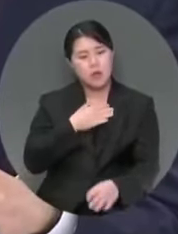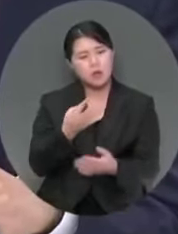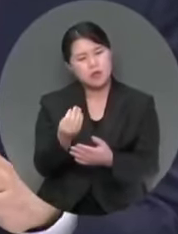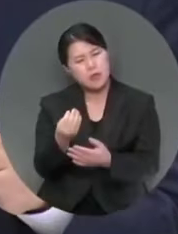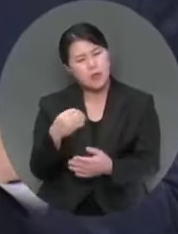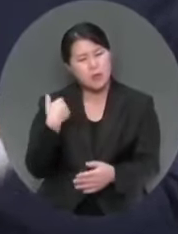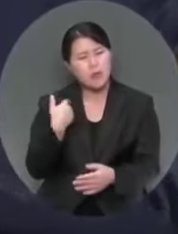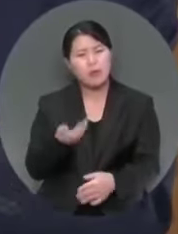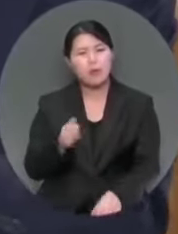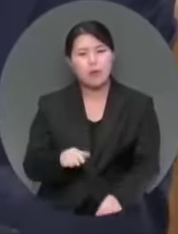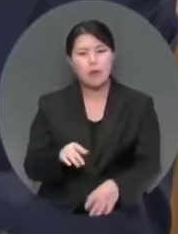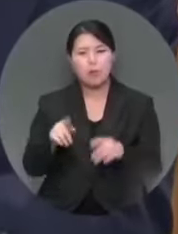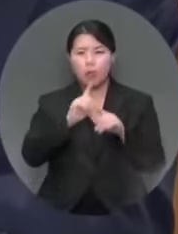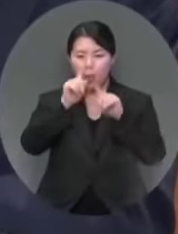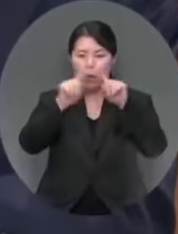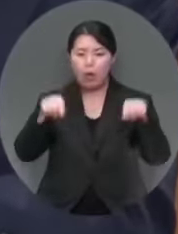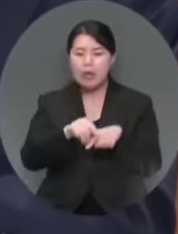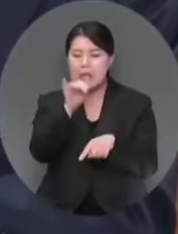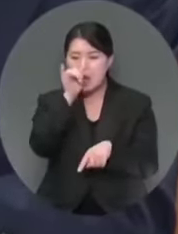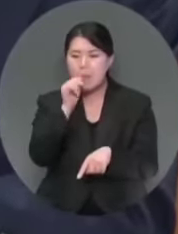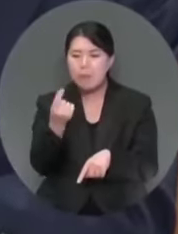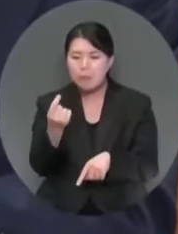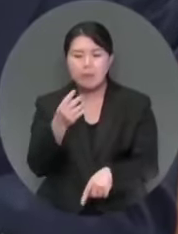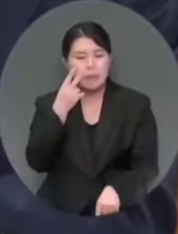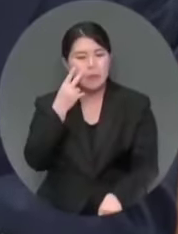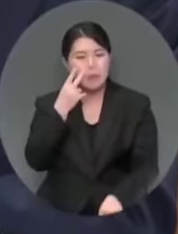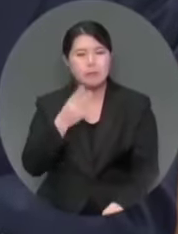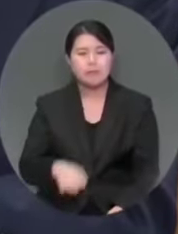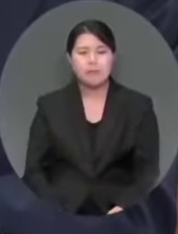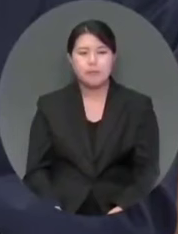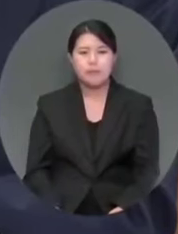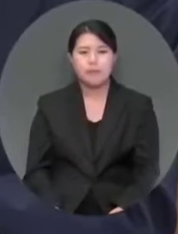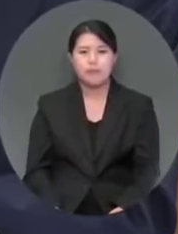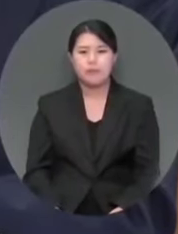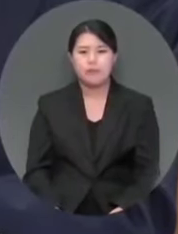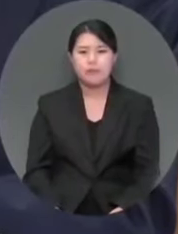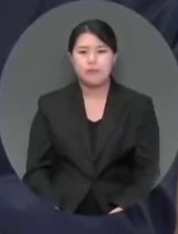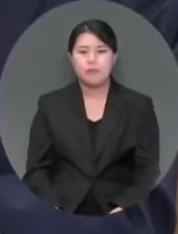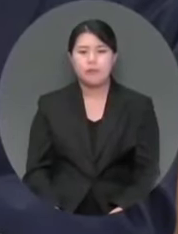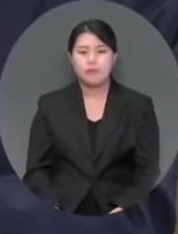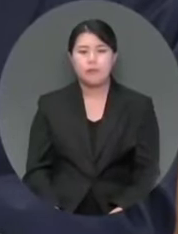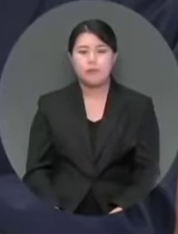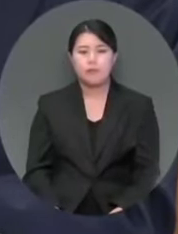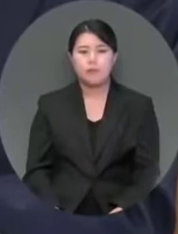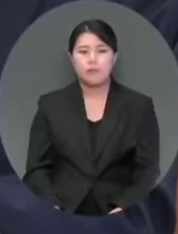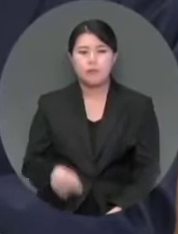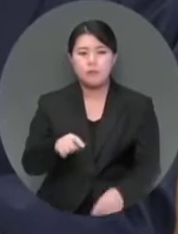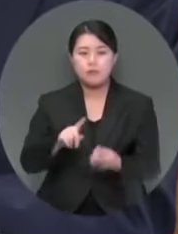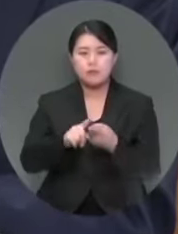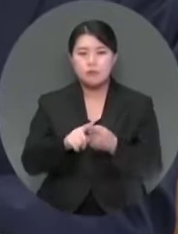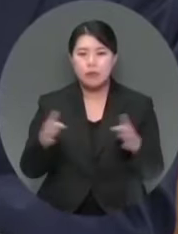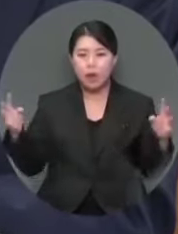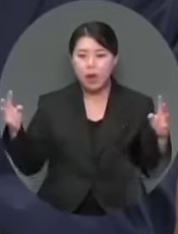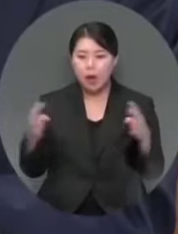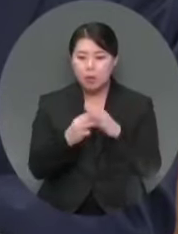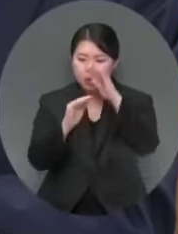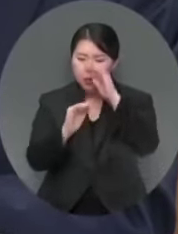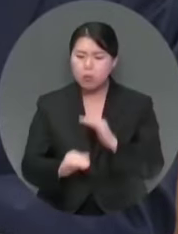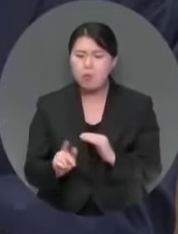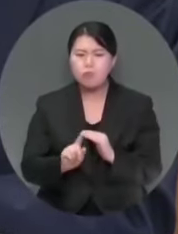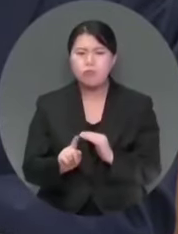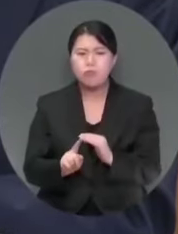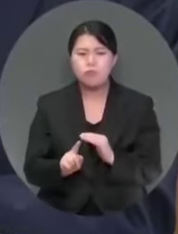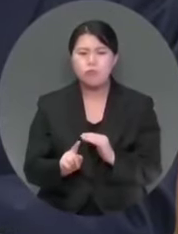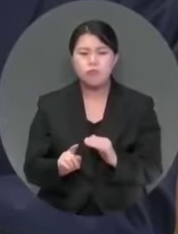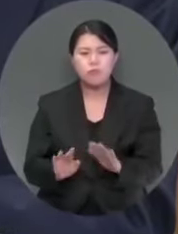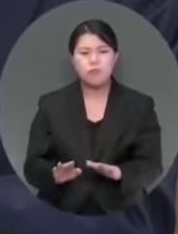기억이 못 하는데 아마 보고서에 있으면 진상 보고서에 네. 있는 내용입니다. 네네. 자, 근데 그것이 합의된 내용이라고 하는데 진상